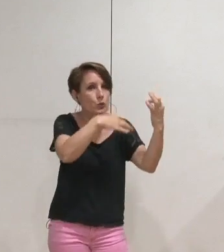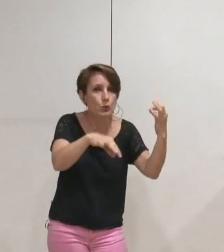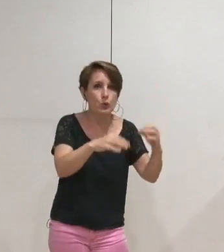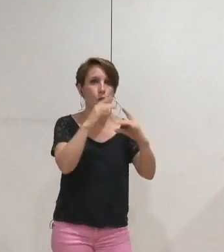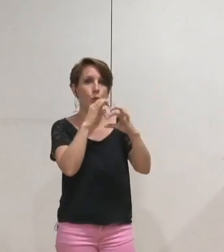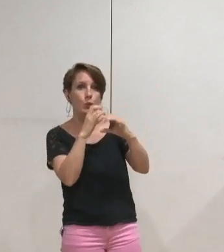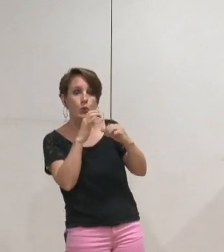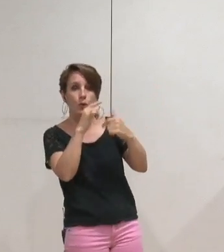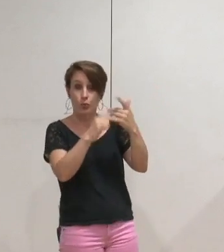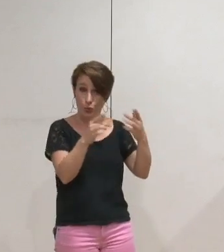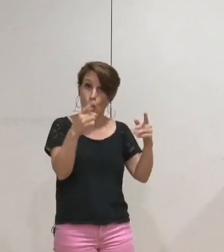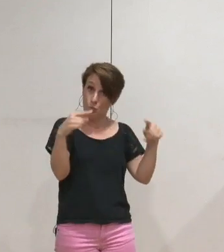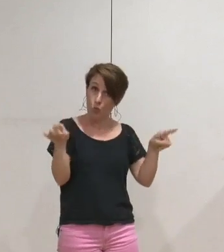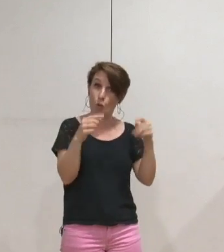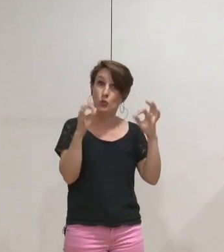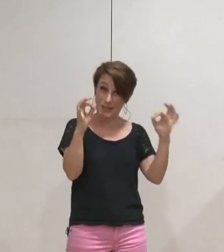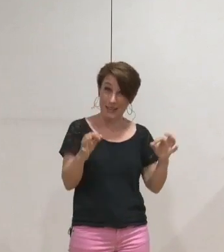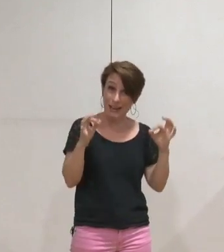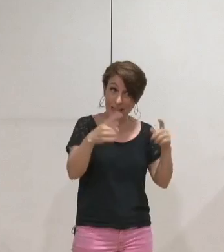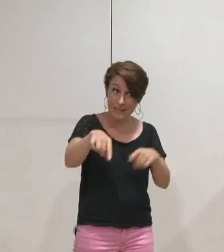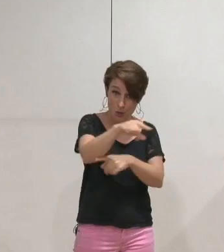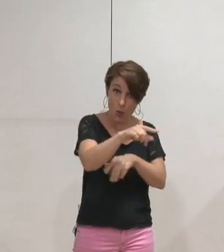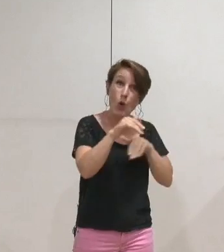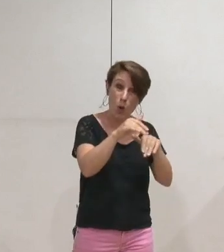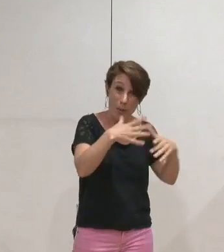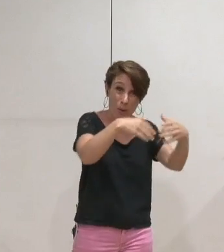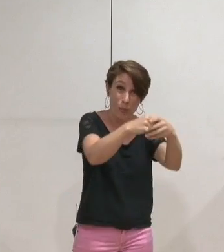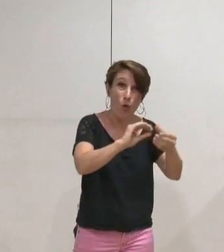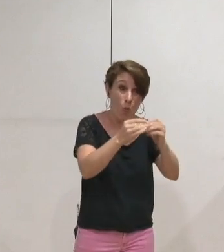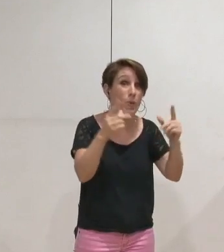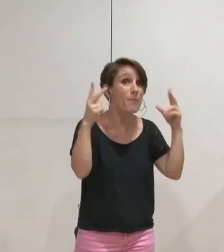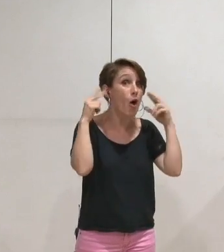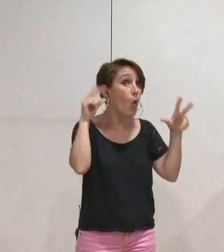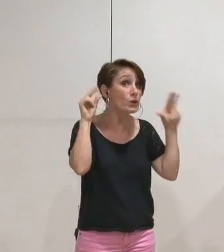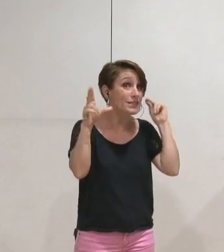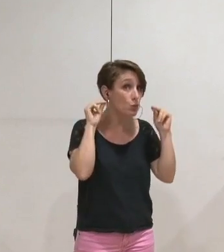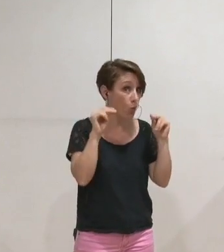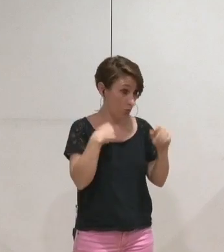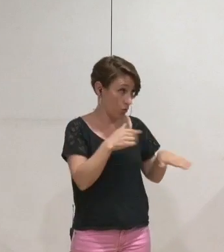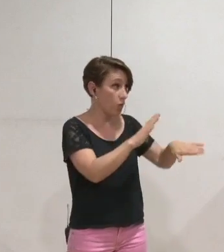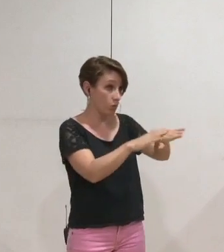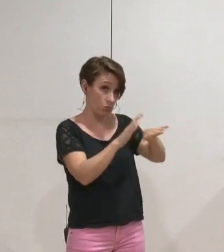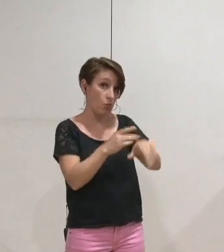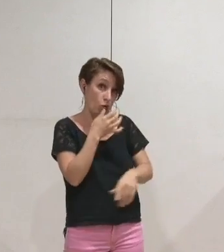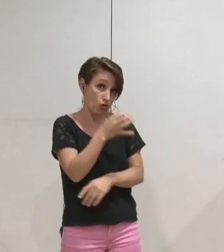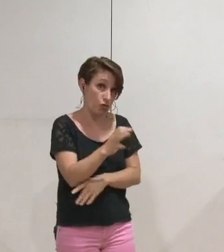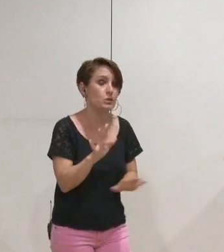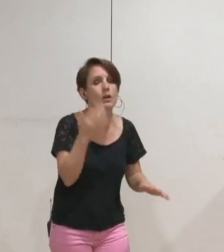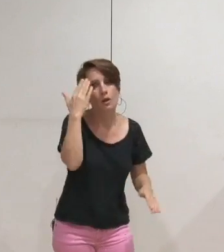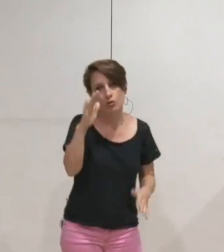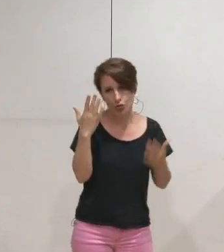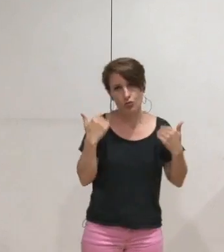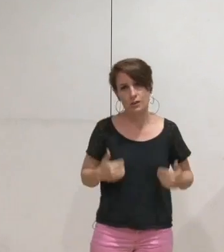en musique classique et ça ne dure pas 8h de suite ils ont des probl udition donc moi monsieur le Maire je vous dis très sincèrement je sais que je suis un